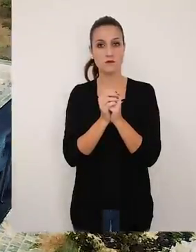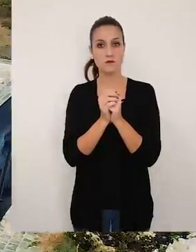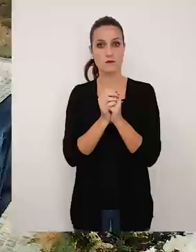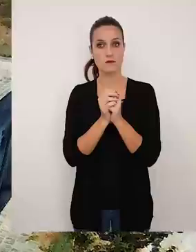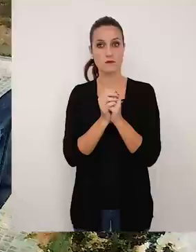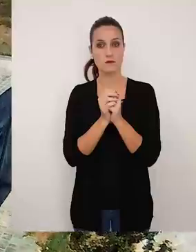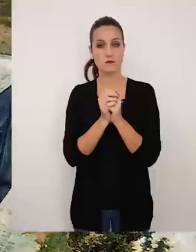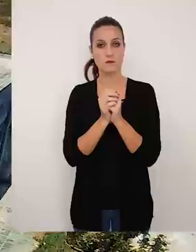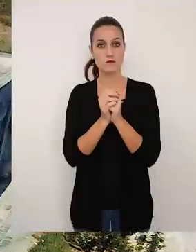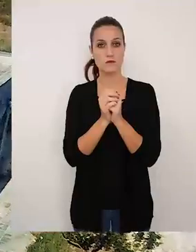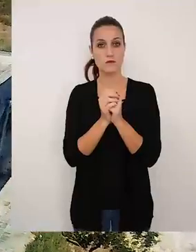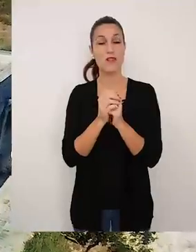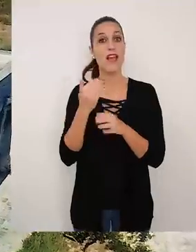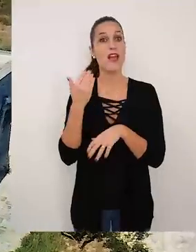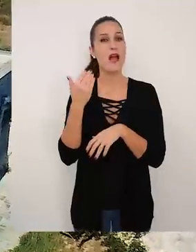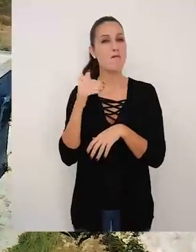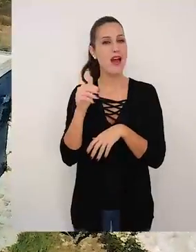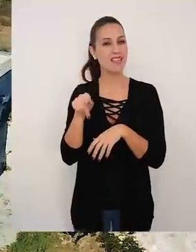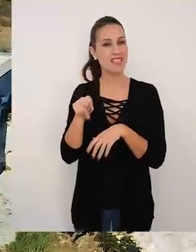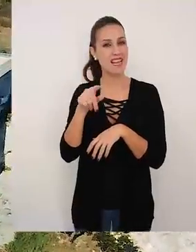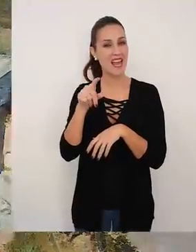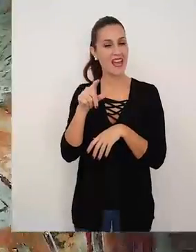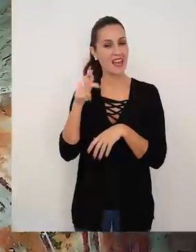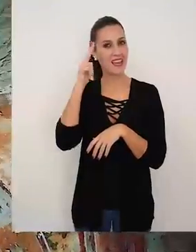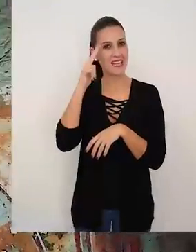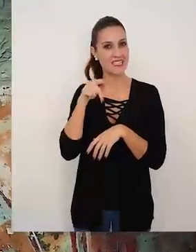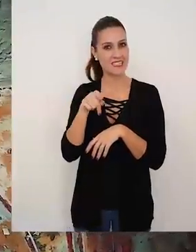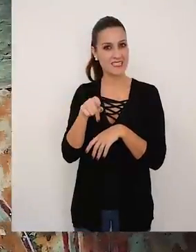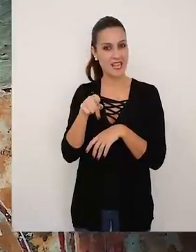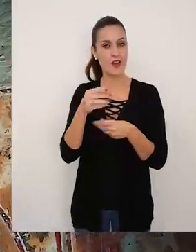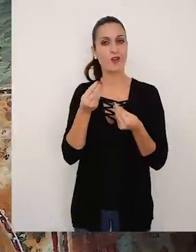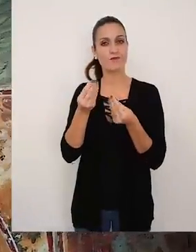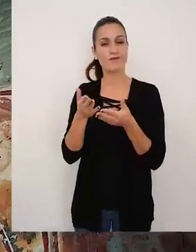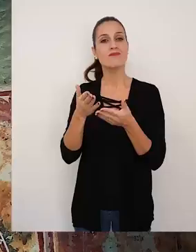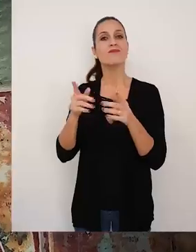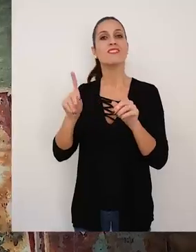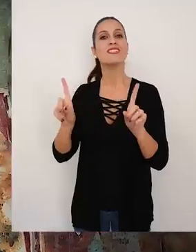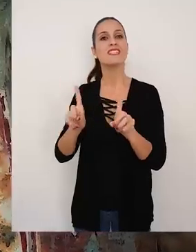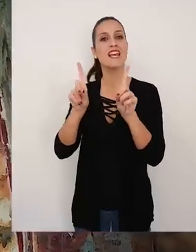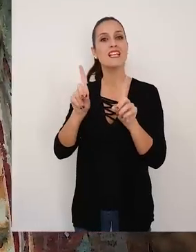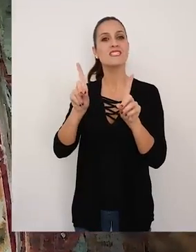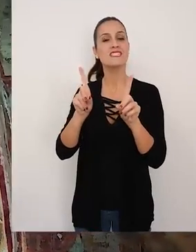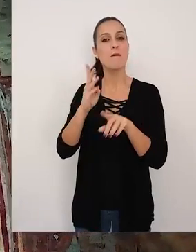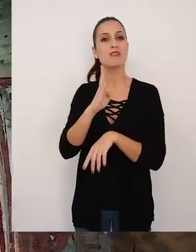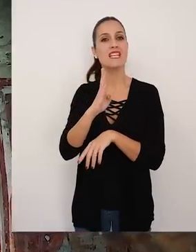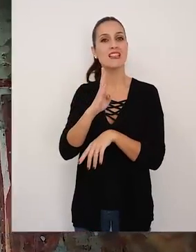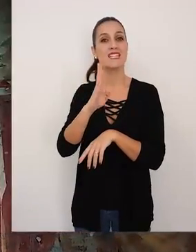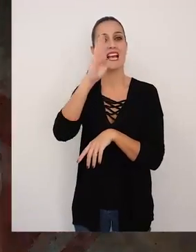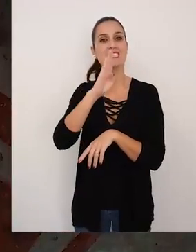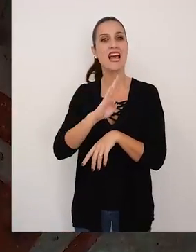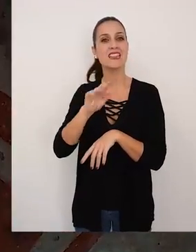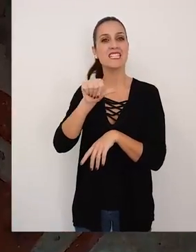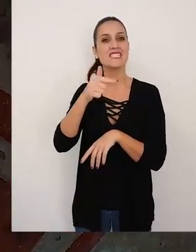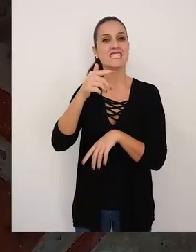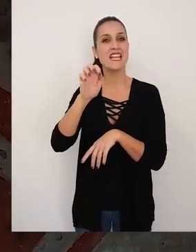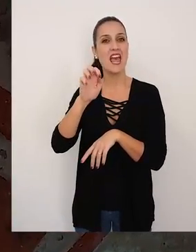Sempre al protomartire cristiano è dedicata la caratteristica chiesa ipogea bizantina dei Santi Stefani, risalente con probabilità